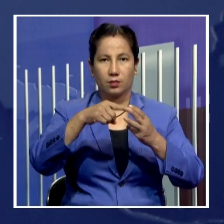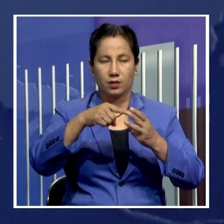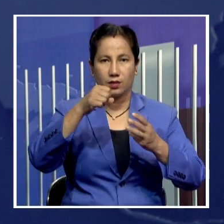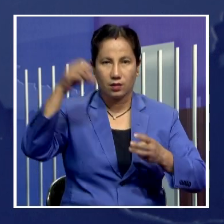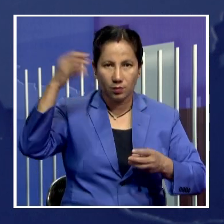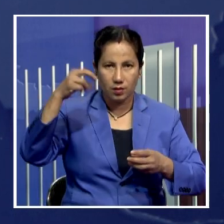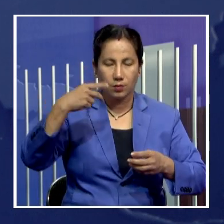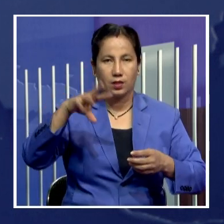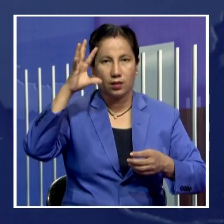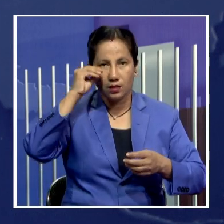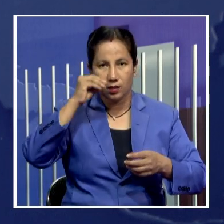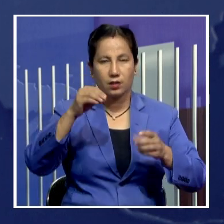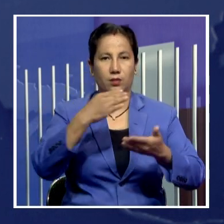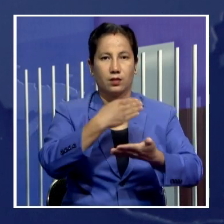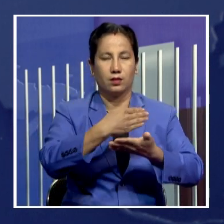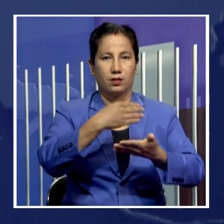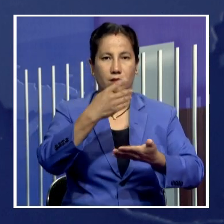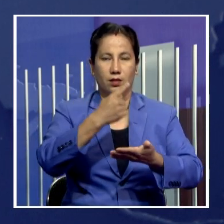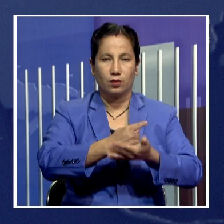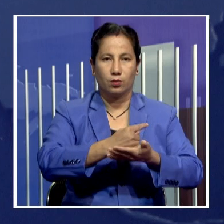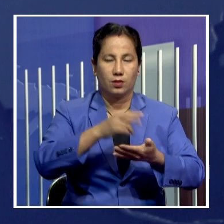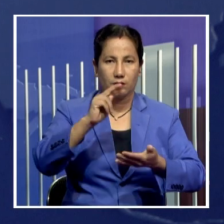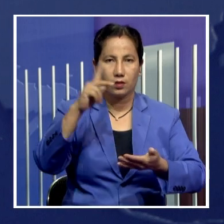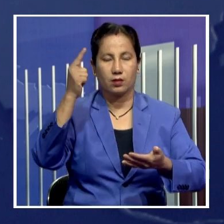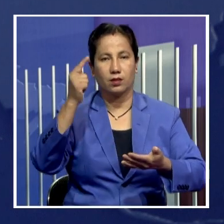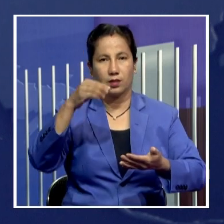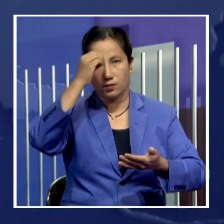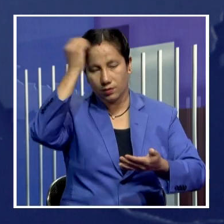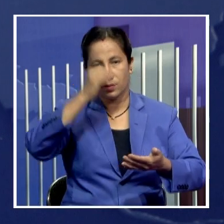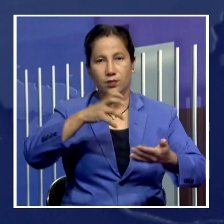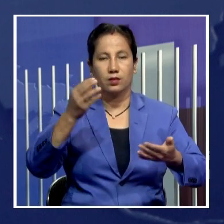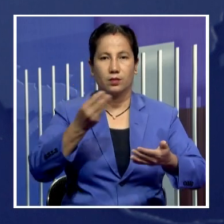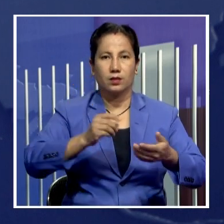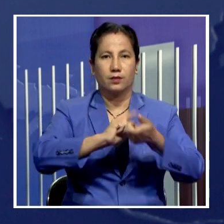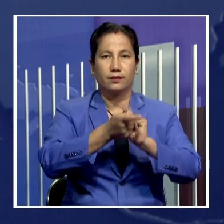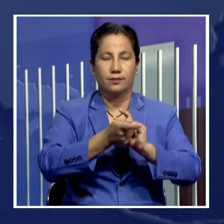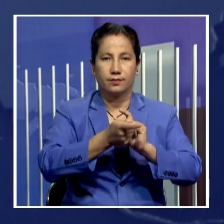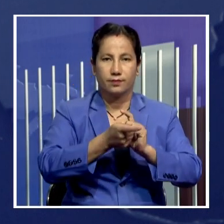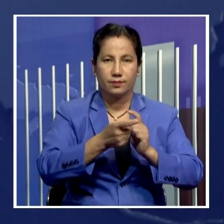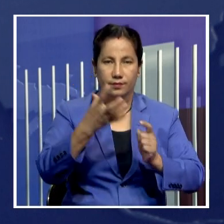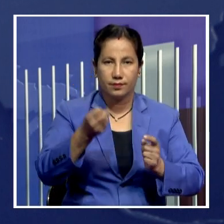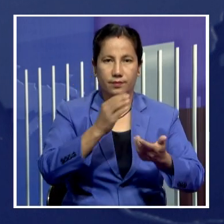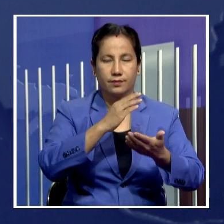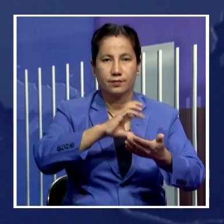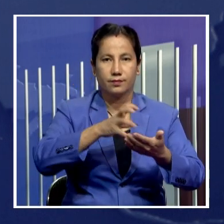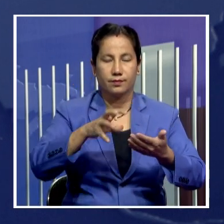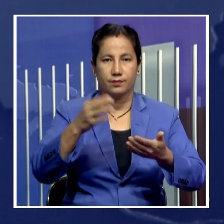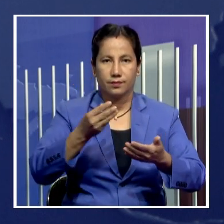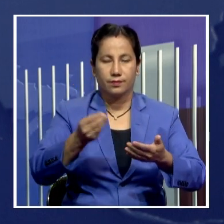वर्षा भयो। आज राति पनि लुम्बिनी प्रदेश, कर्णाली प्रदेश र सुदूरपश्चिम प्रदेशमा सामान्यदेखि पूर्ण बदली रहे बाँकी प्रदेशहरूमा